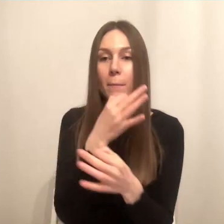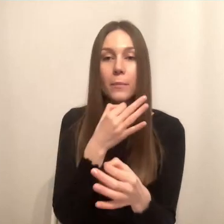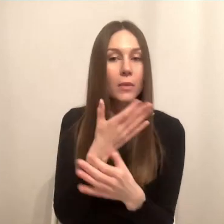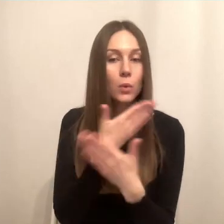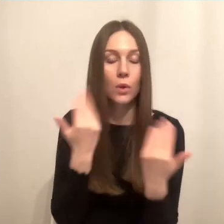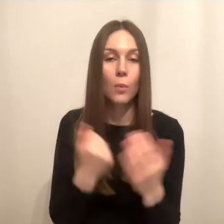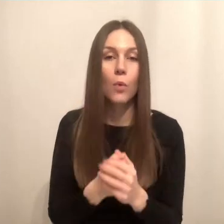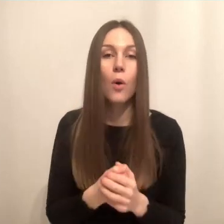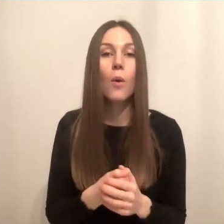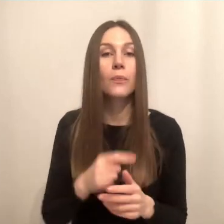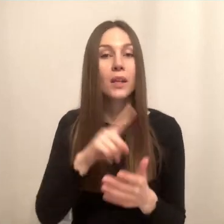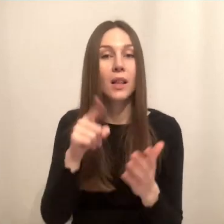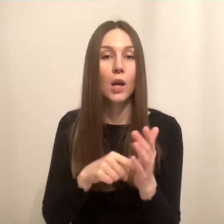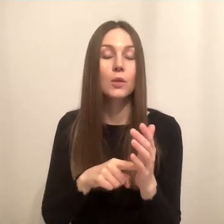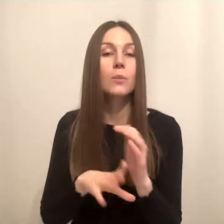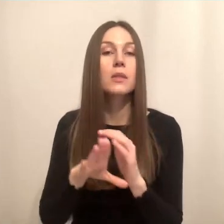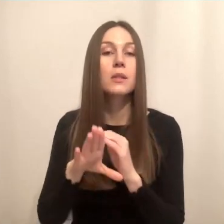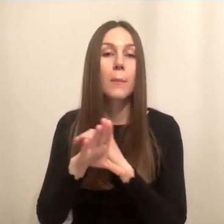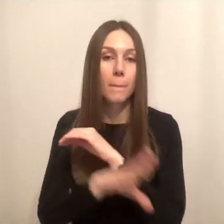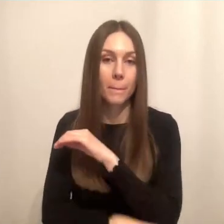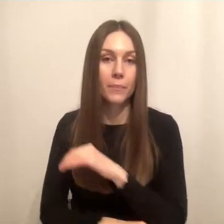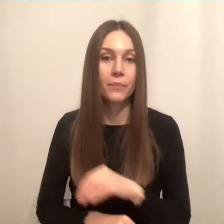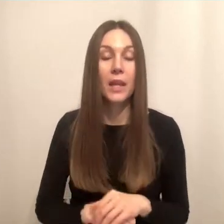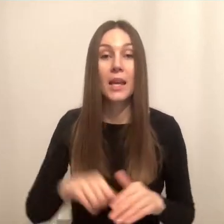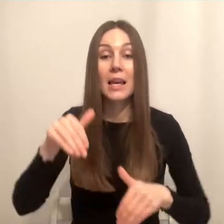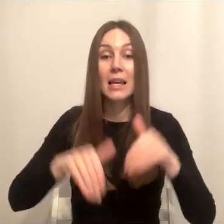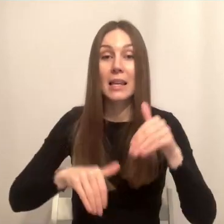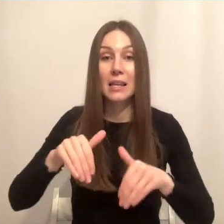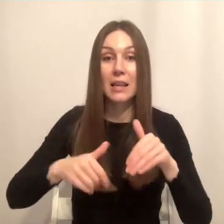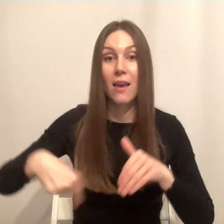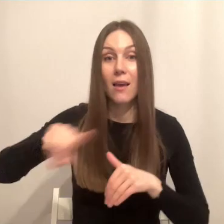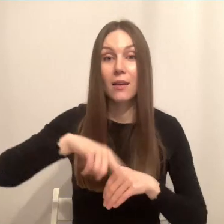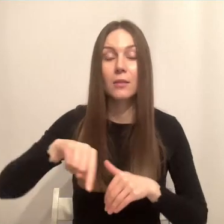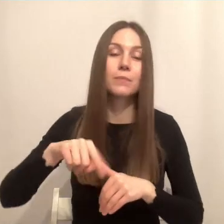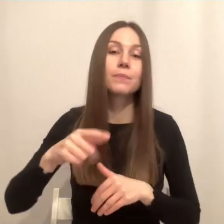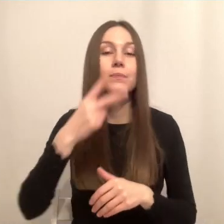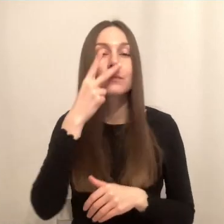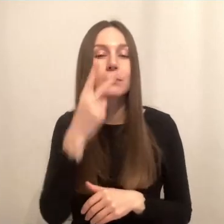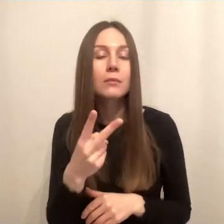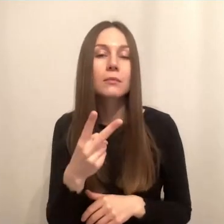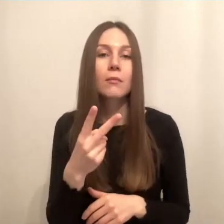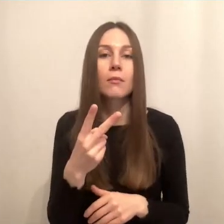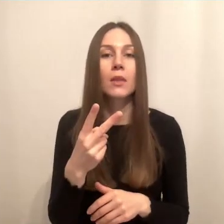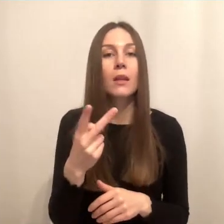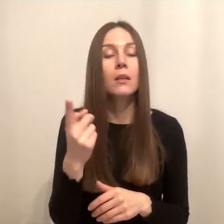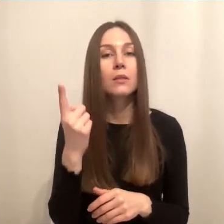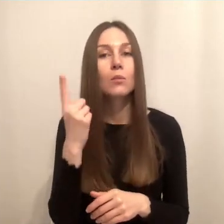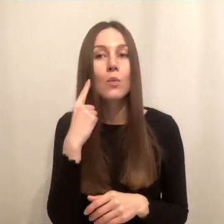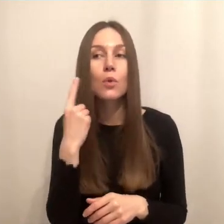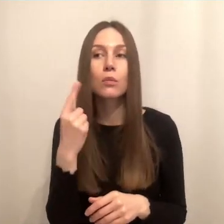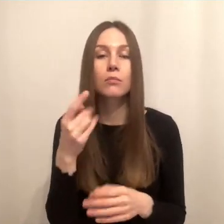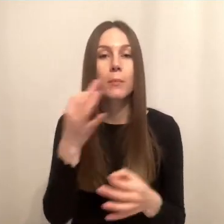pabaigai klausimas. Žinot, rinkėjai stebi, sveria, girdi pozicijas, girdi argumentus, mėgina išsirinkti